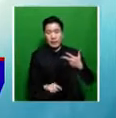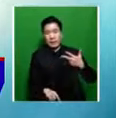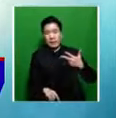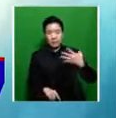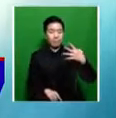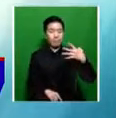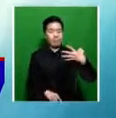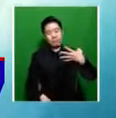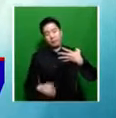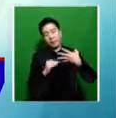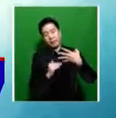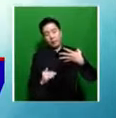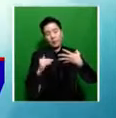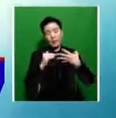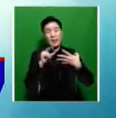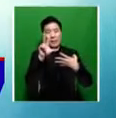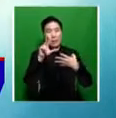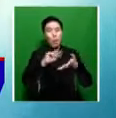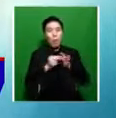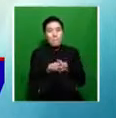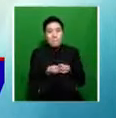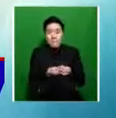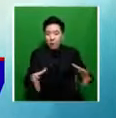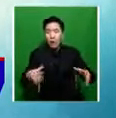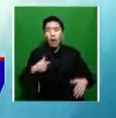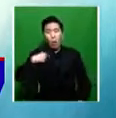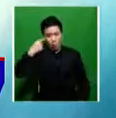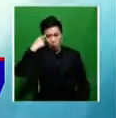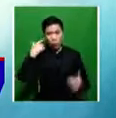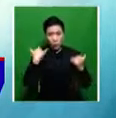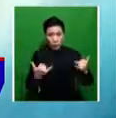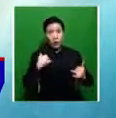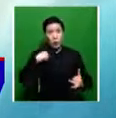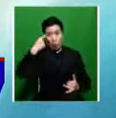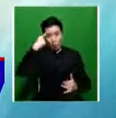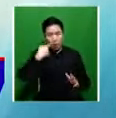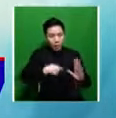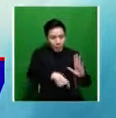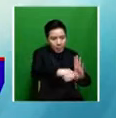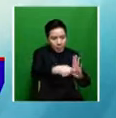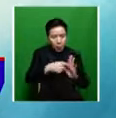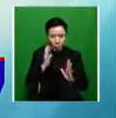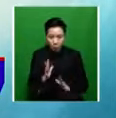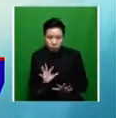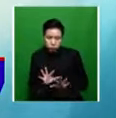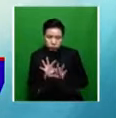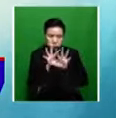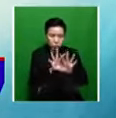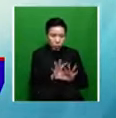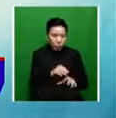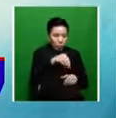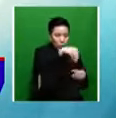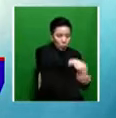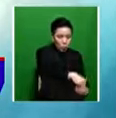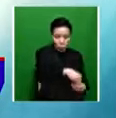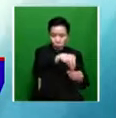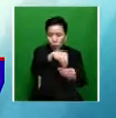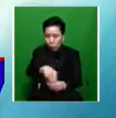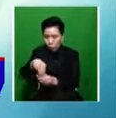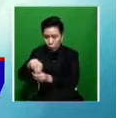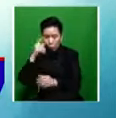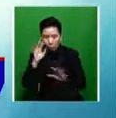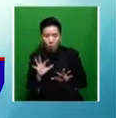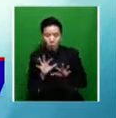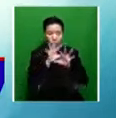หาสาเหตุไม่ได้ตอนนี้เนี่ยเรายังหาสาเหตุได้อยู่ว่าคนไปที่แห่งใดแห่งหนึ่งนะครับแล้ว